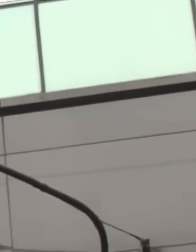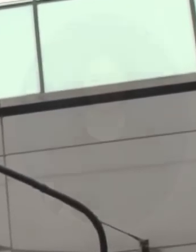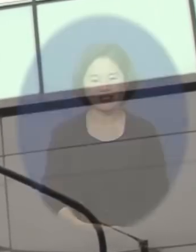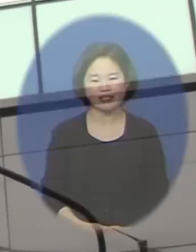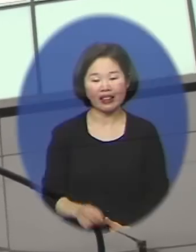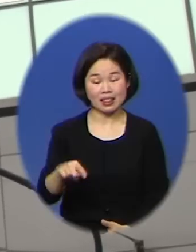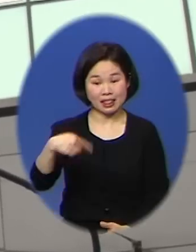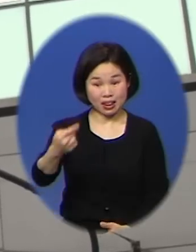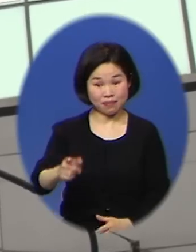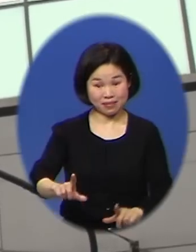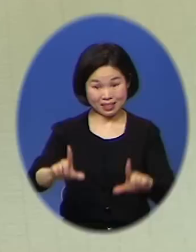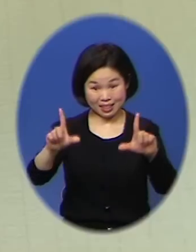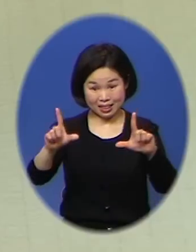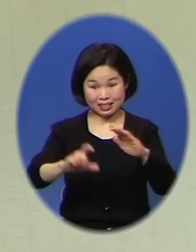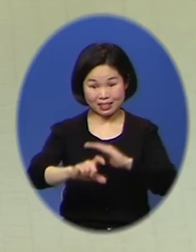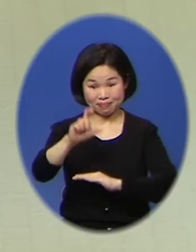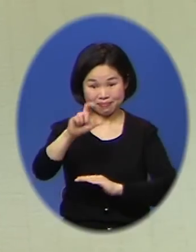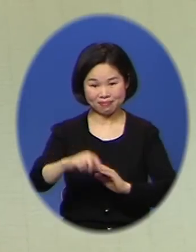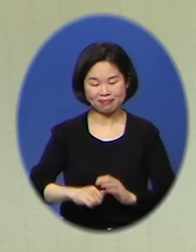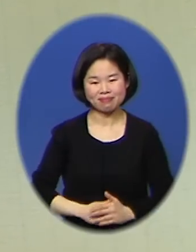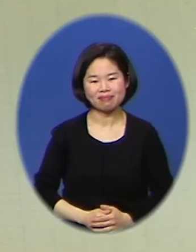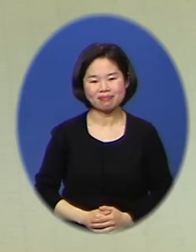다음 날 아침